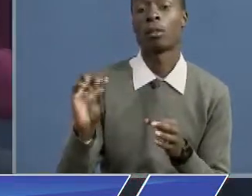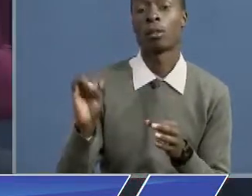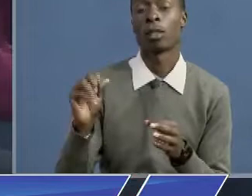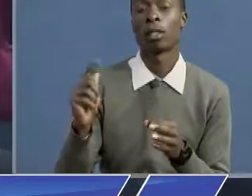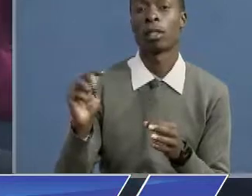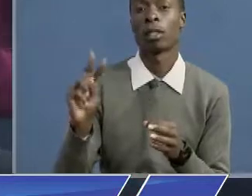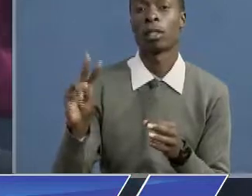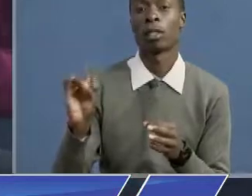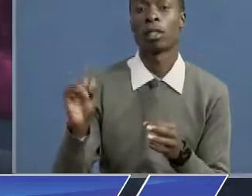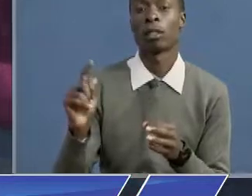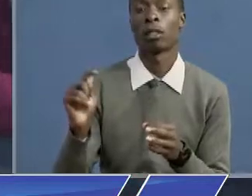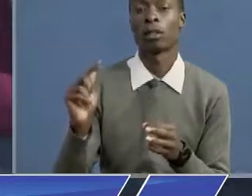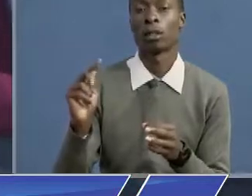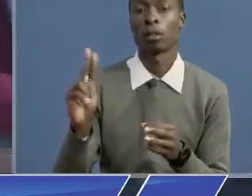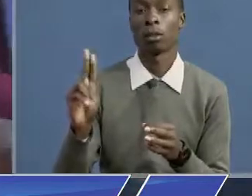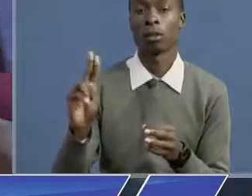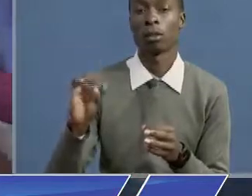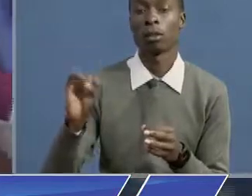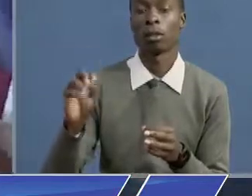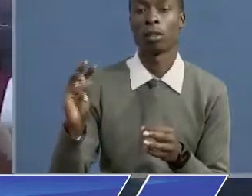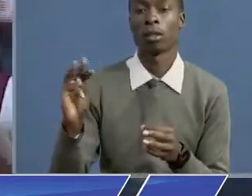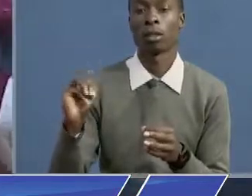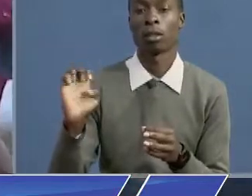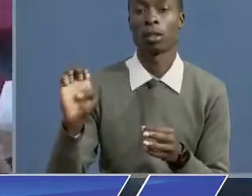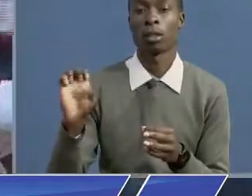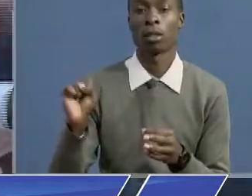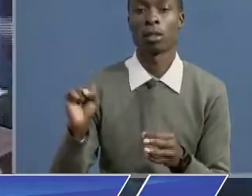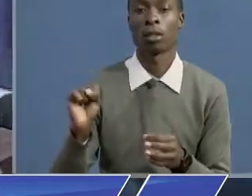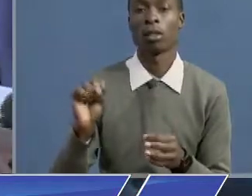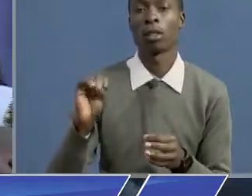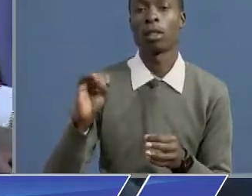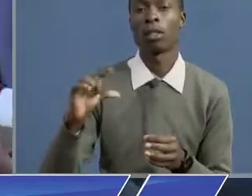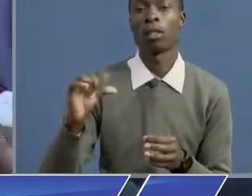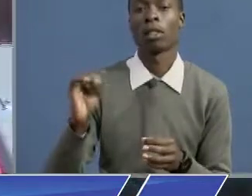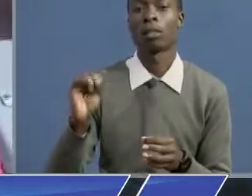Governor James Nyoro, Gatundu South MP Moses Kuria, and